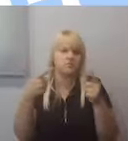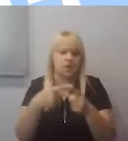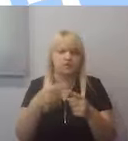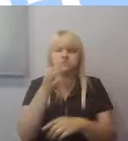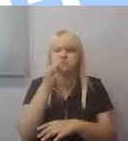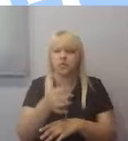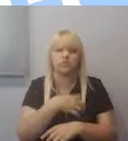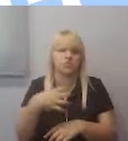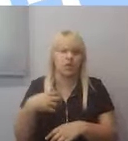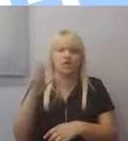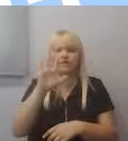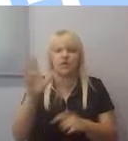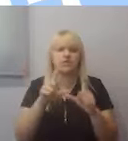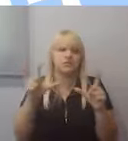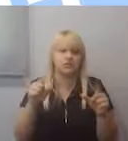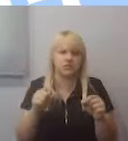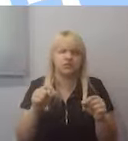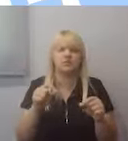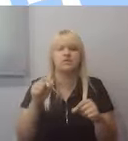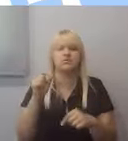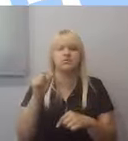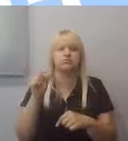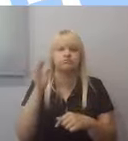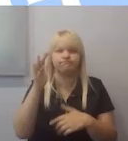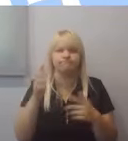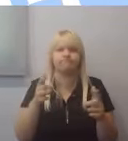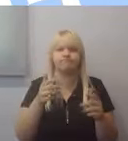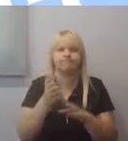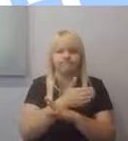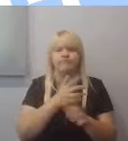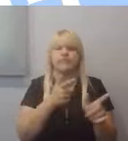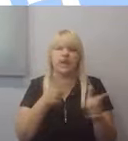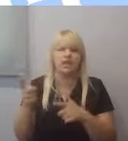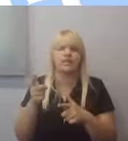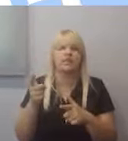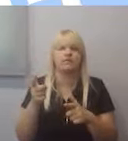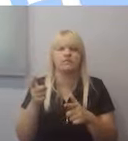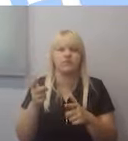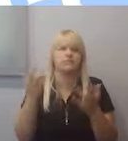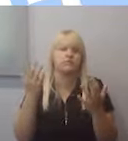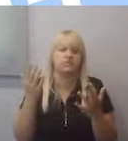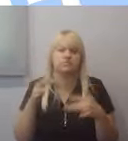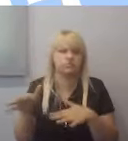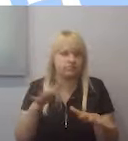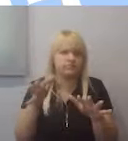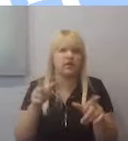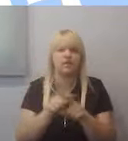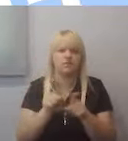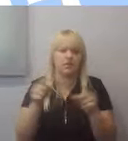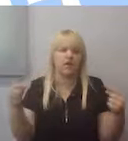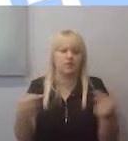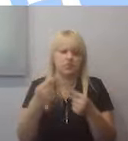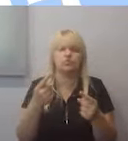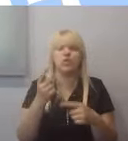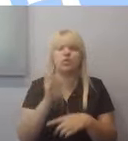institūciju šos te preventīvos gatavības reaģēšanas sek likvidēšanas pasākumus atbilstoši katrai institūcijai kādi šie